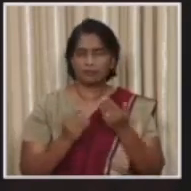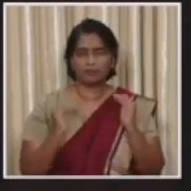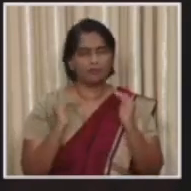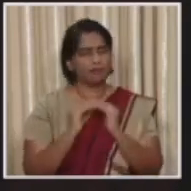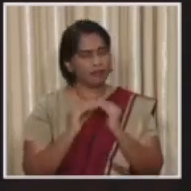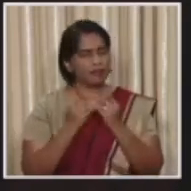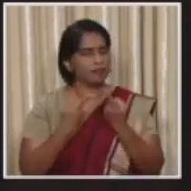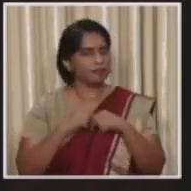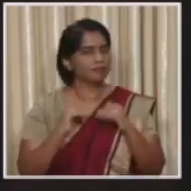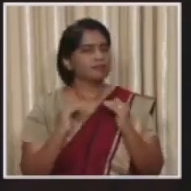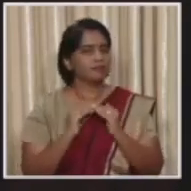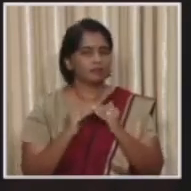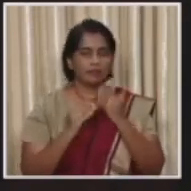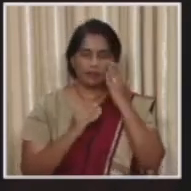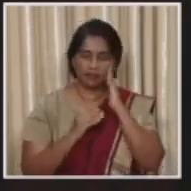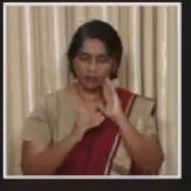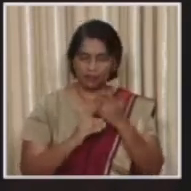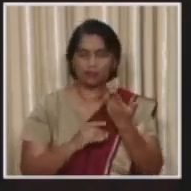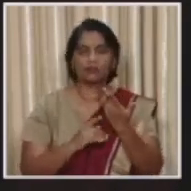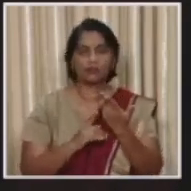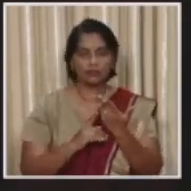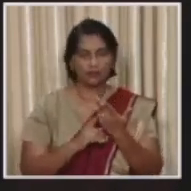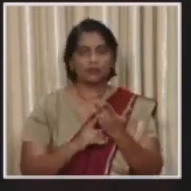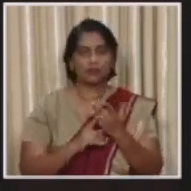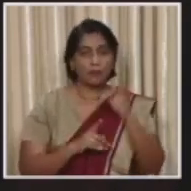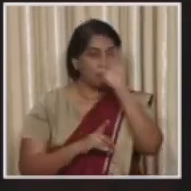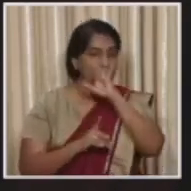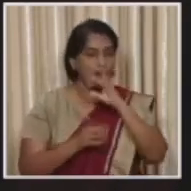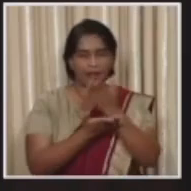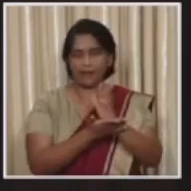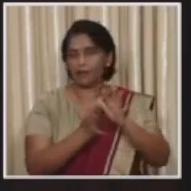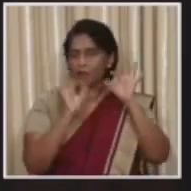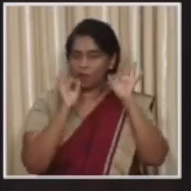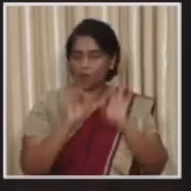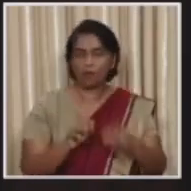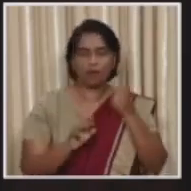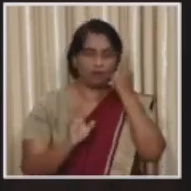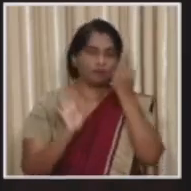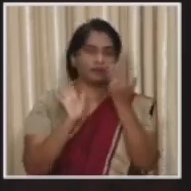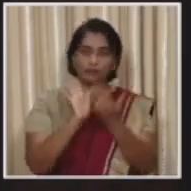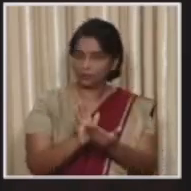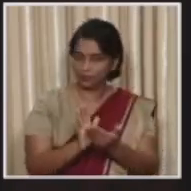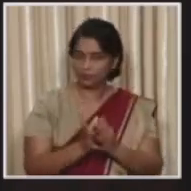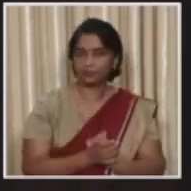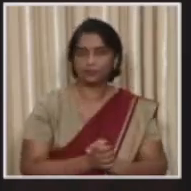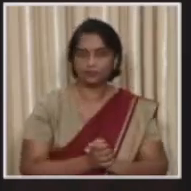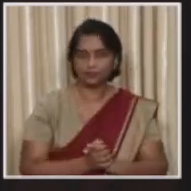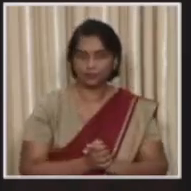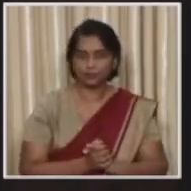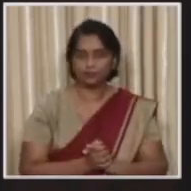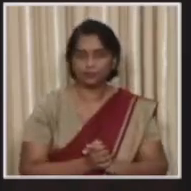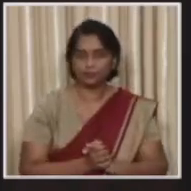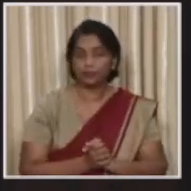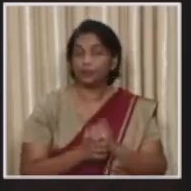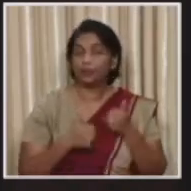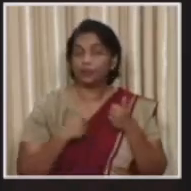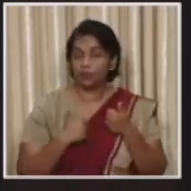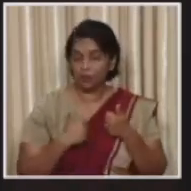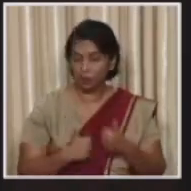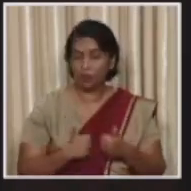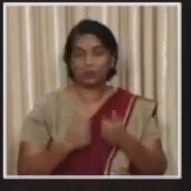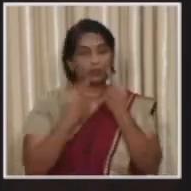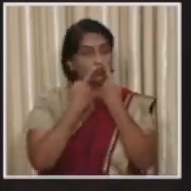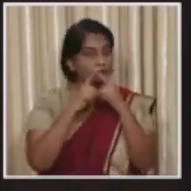අපක්ෂපාතී, ස්වාධීන, පාට රහිත යෝජනා බවට පත්වෙන්නට ඕන. හොඳ